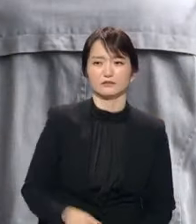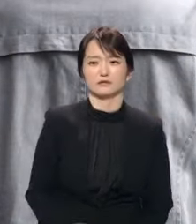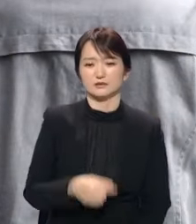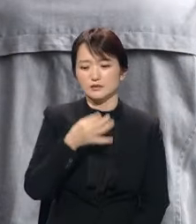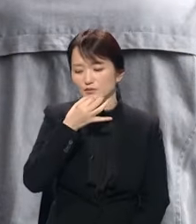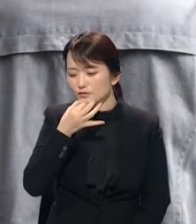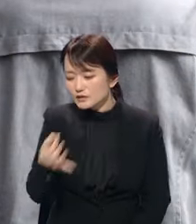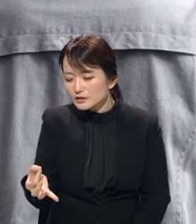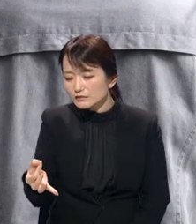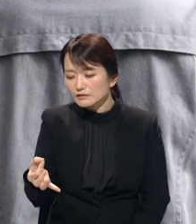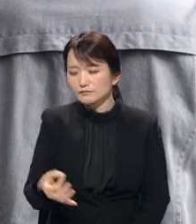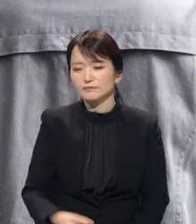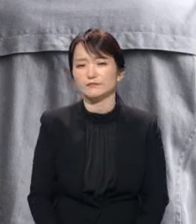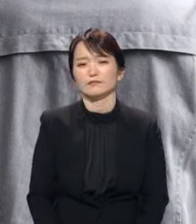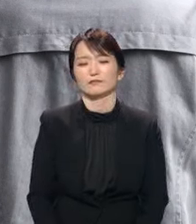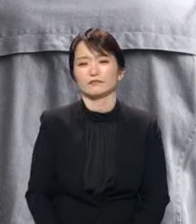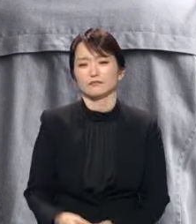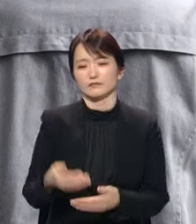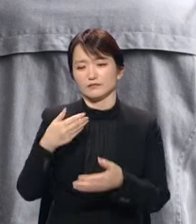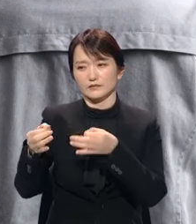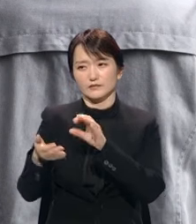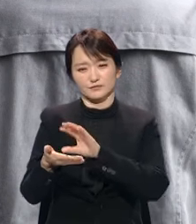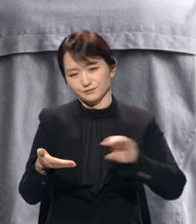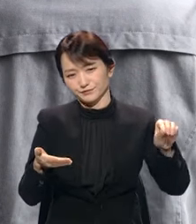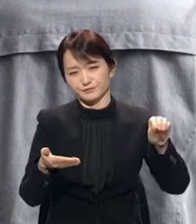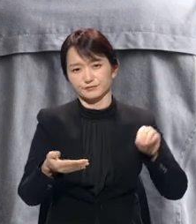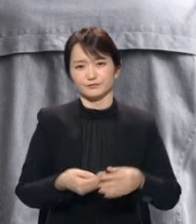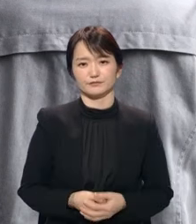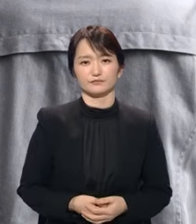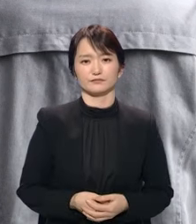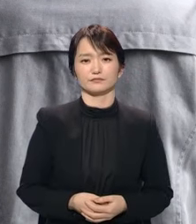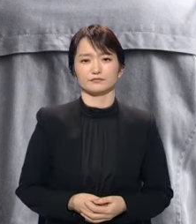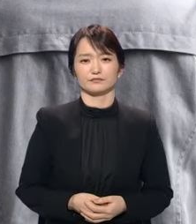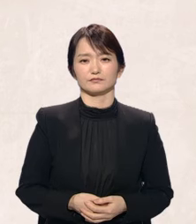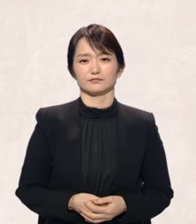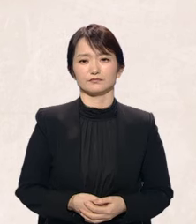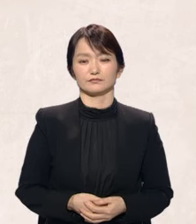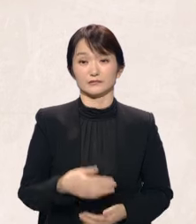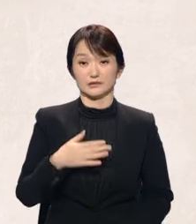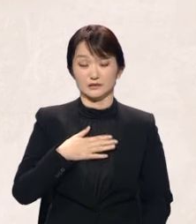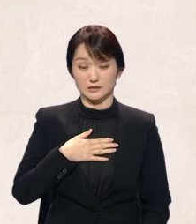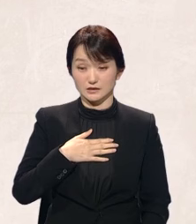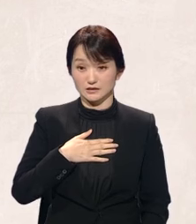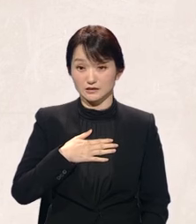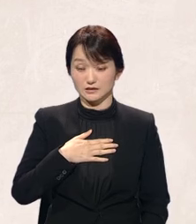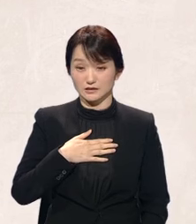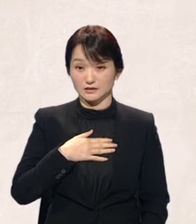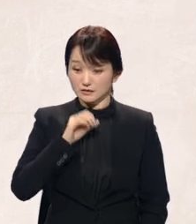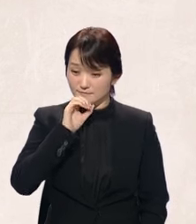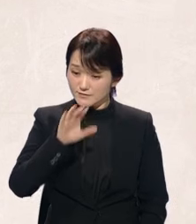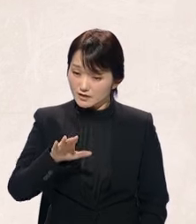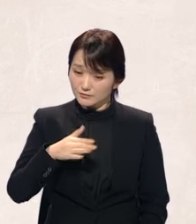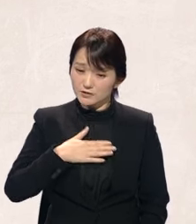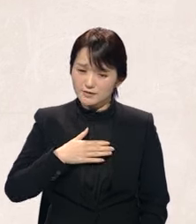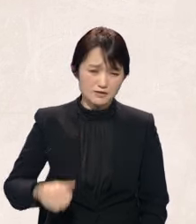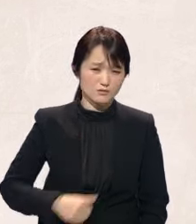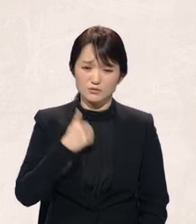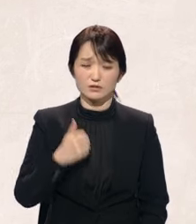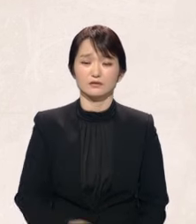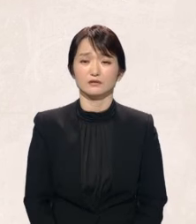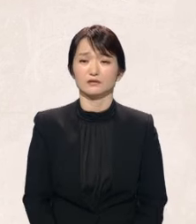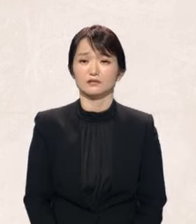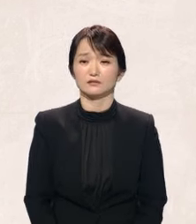탁 뱉고 아하, 이런. 식당을 나가버렸다고 합니다. 정말 제가 얘기하면서도 정말 제가 화가 나네요. 아니 침